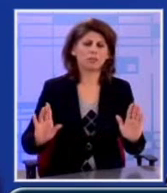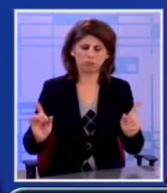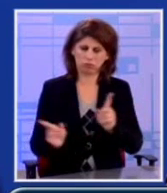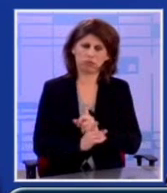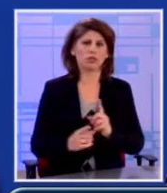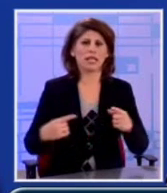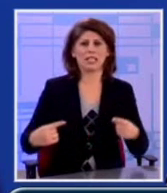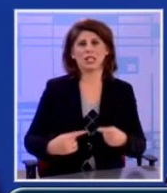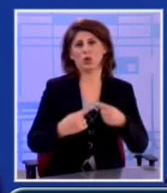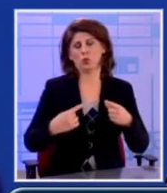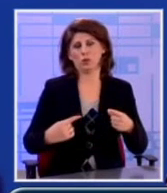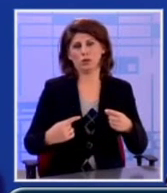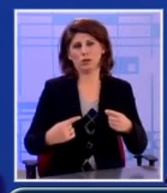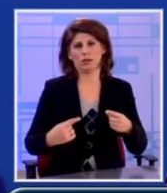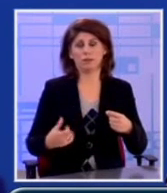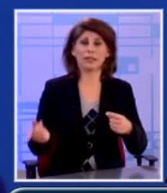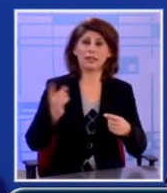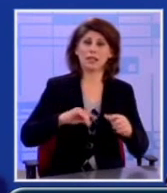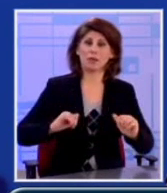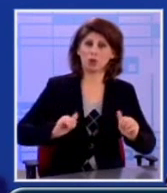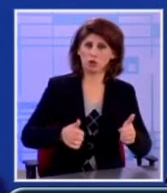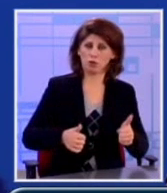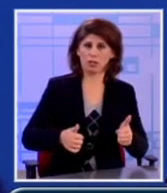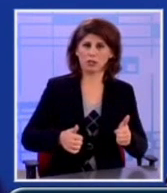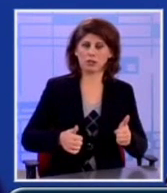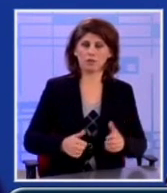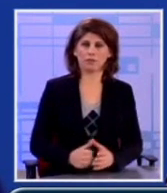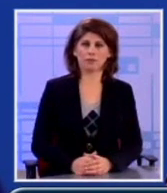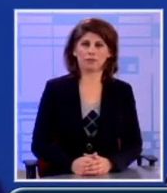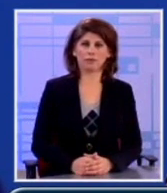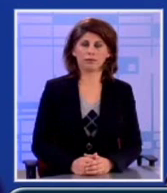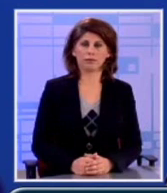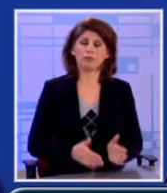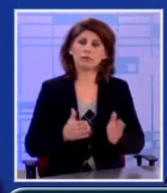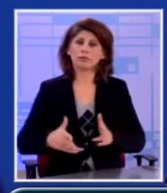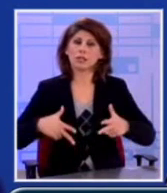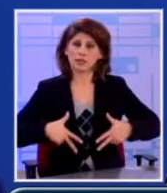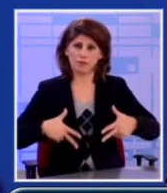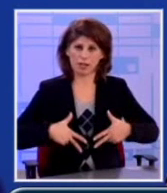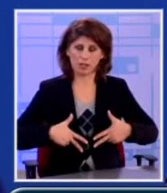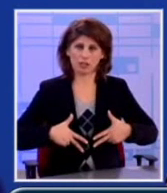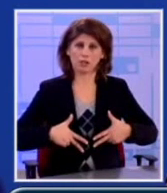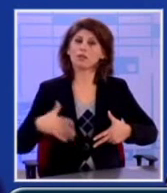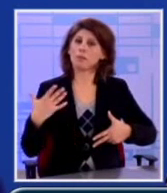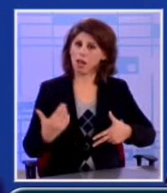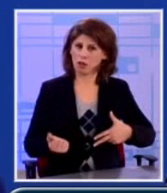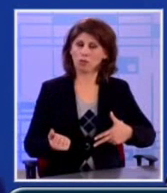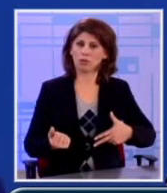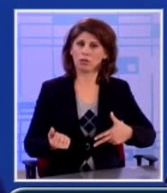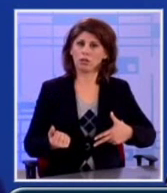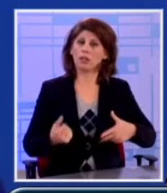και σύγκρουση με τις άλλες πρωτοβουλίες που από πλευράς κυβέρνησης υπάρχουν για